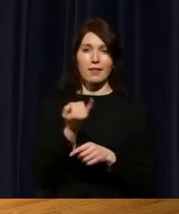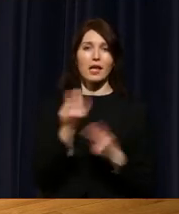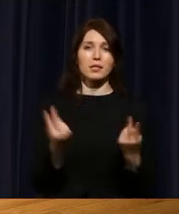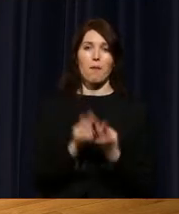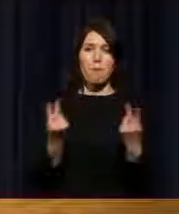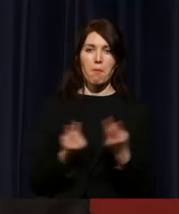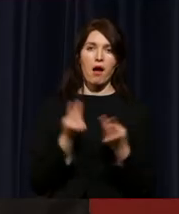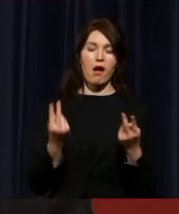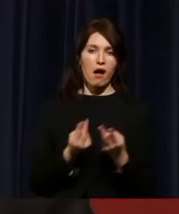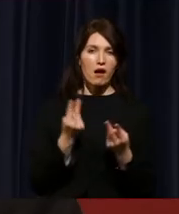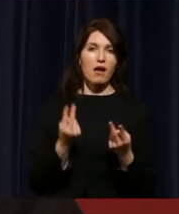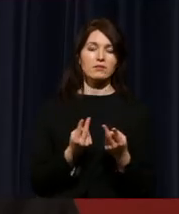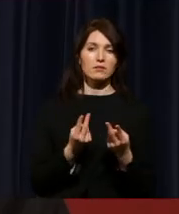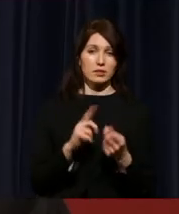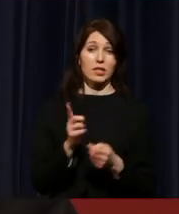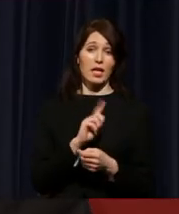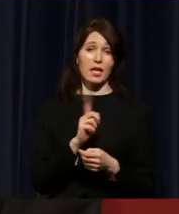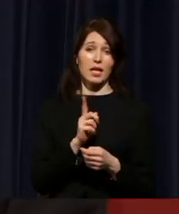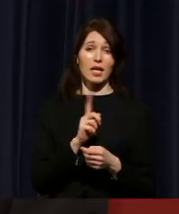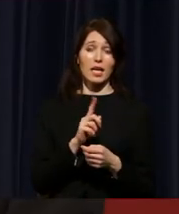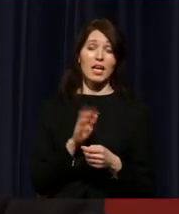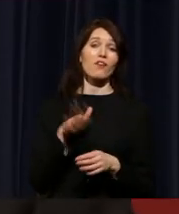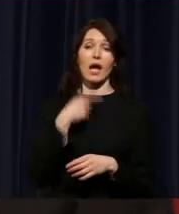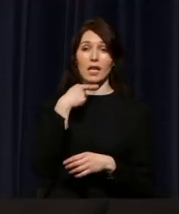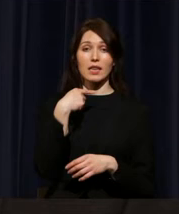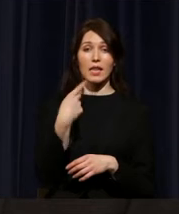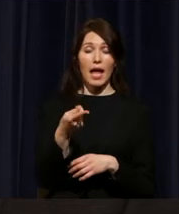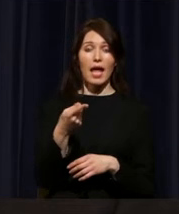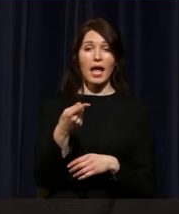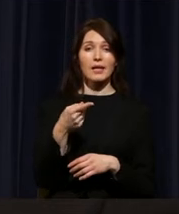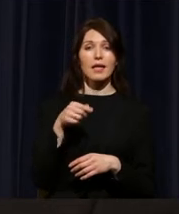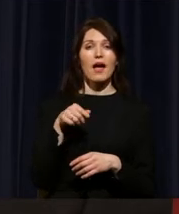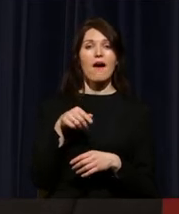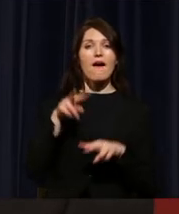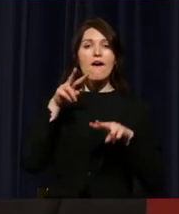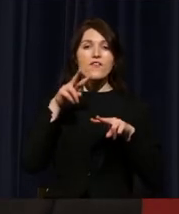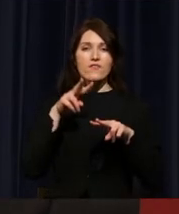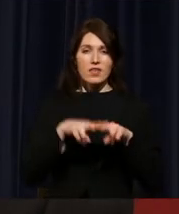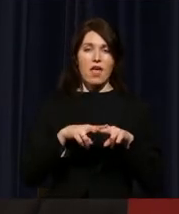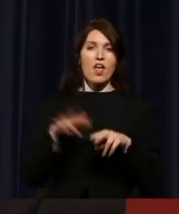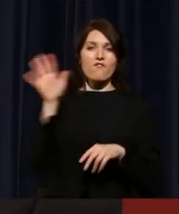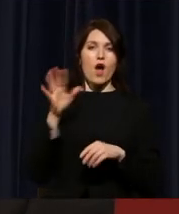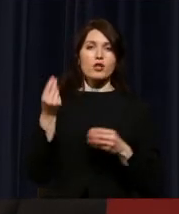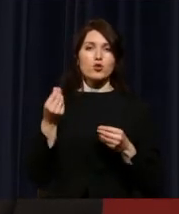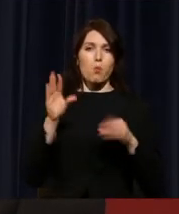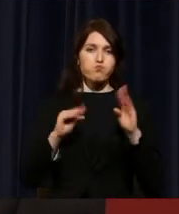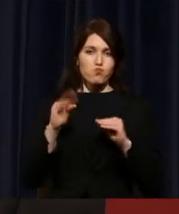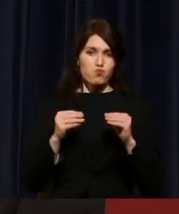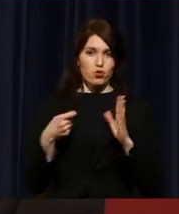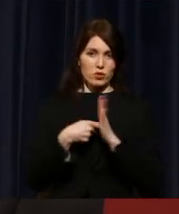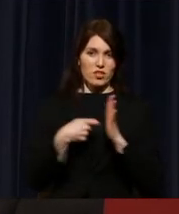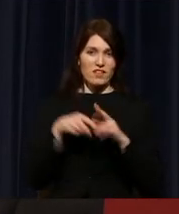parasti, nu, viņa ir. Drīzāk varētu teikt, ka šīs te vietas, ir īpašas valsts budžeta vietas,